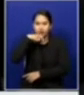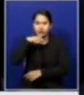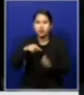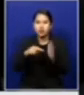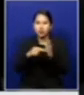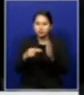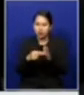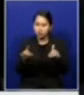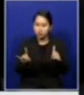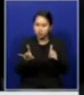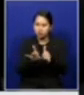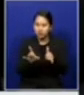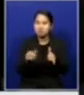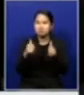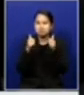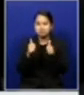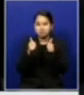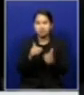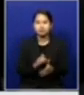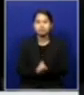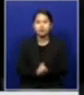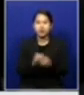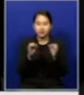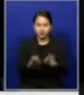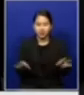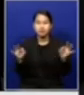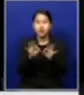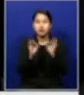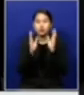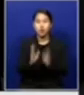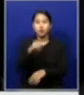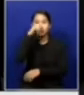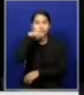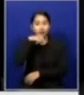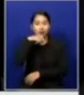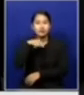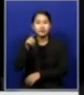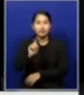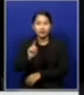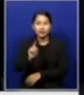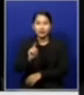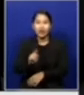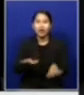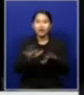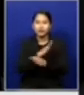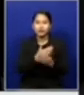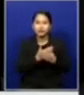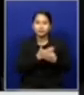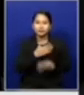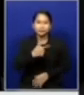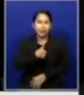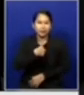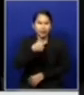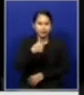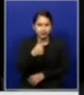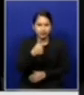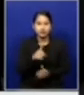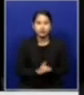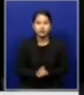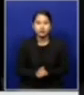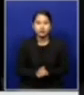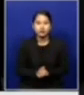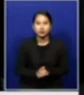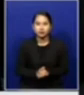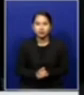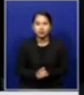าพและที่สำคัญก็คือคนไทยเป็นคนที่โอบอ้อมอารีครับสิ่งเหล่านี้จะทำให้ Medical